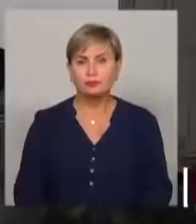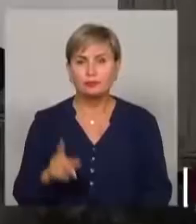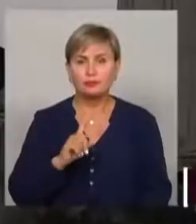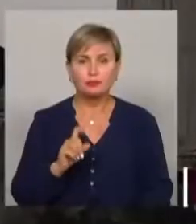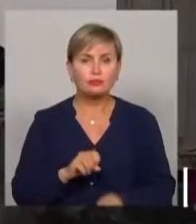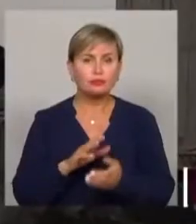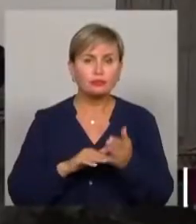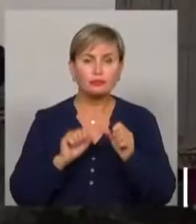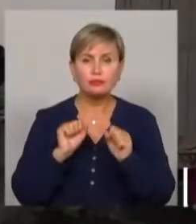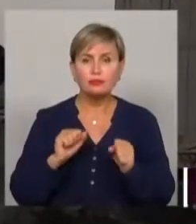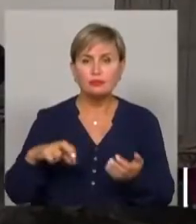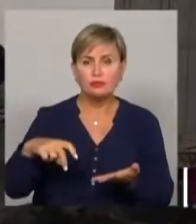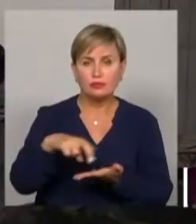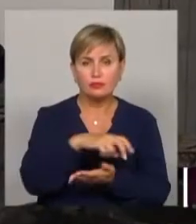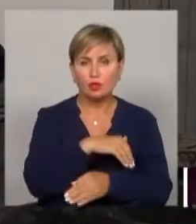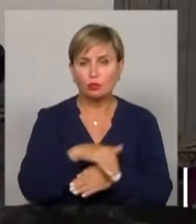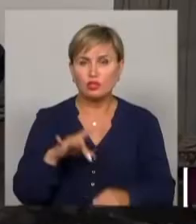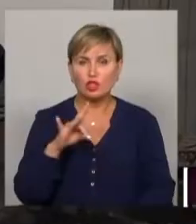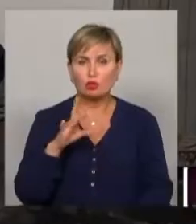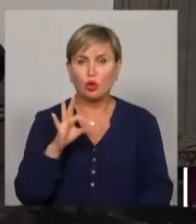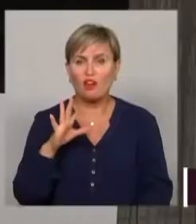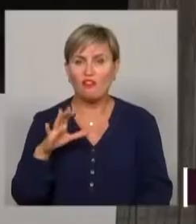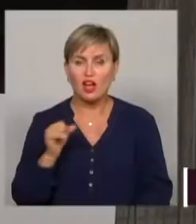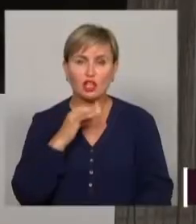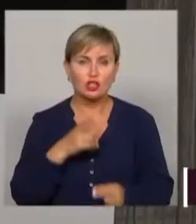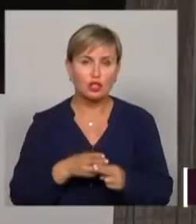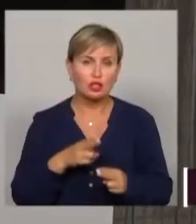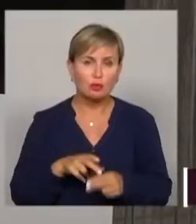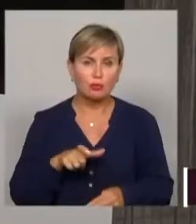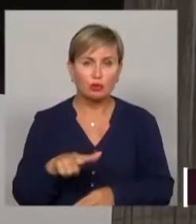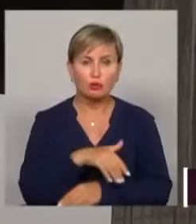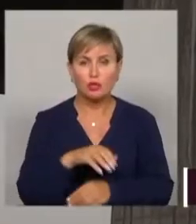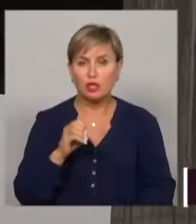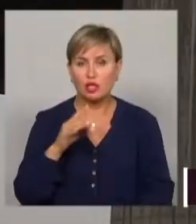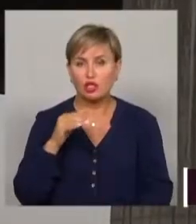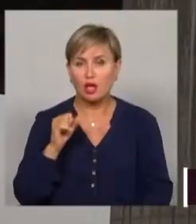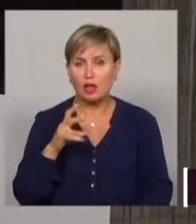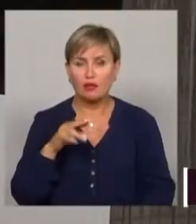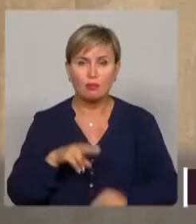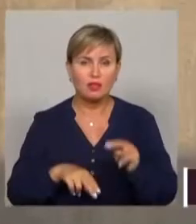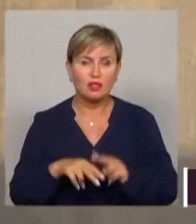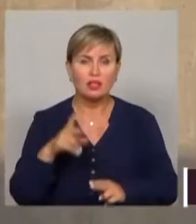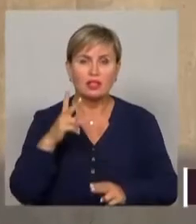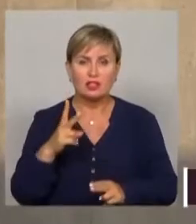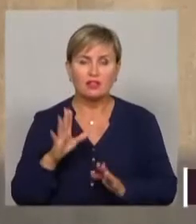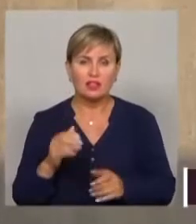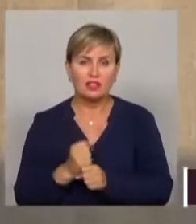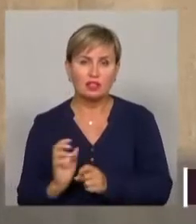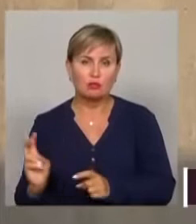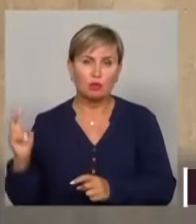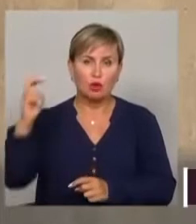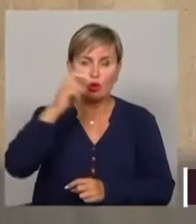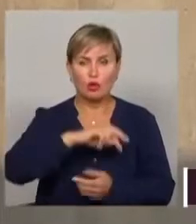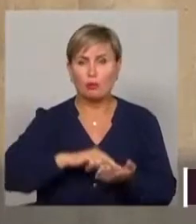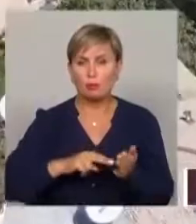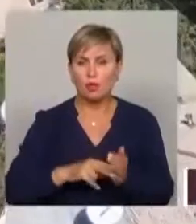чтобы обезопасить пешеходов на проспекте Рыскулова и железнодорожных путях по улице Ержанова, возведут два надземных перехода. В общем, планы